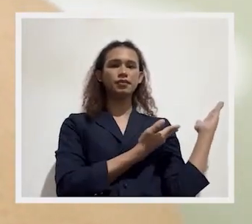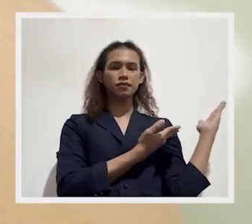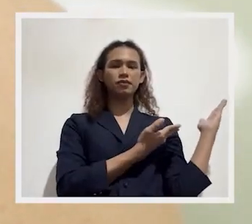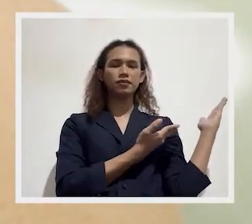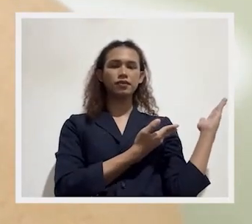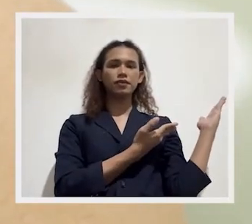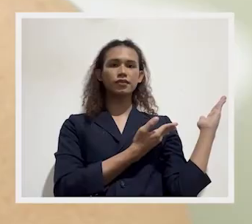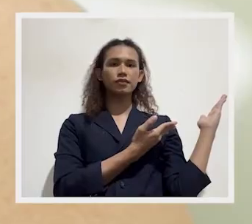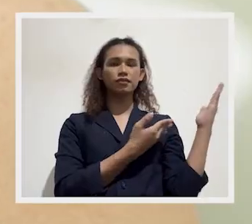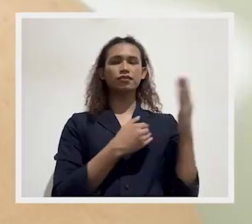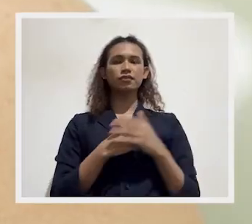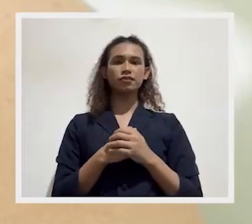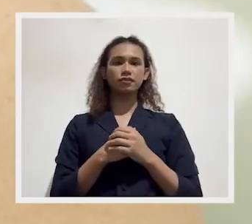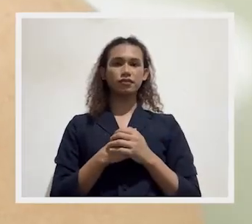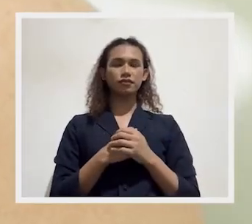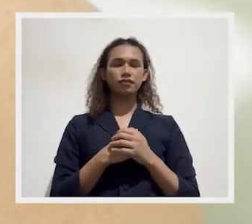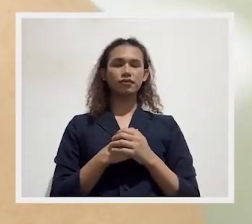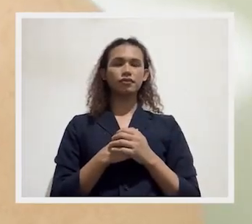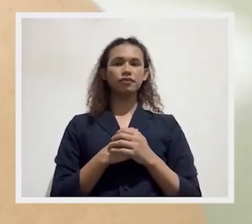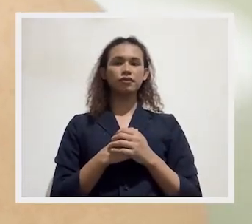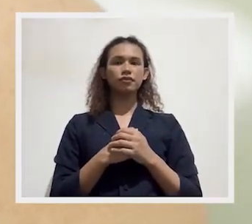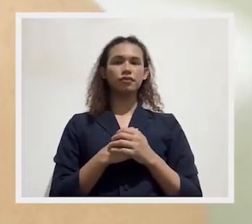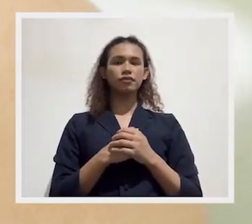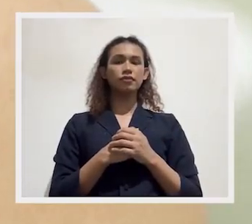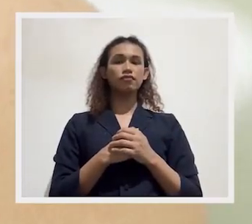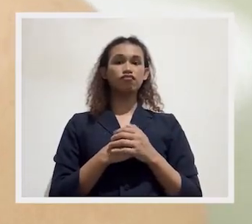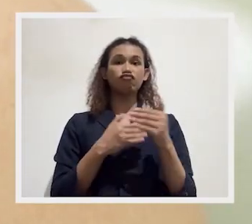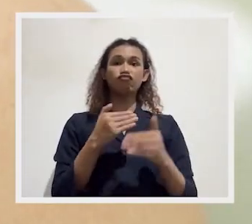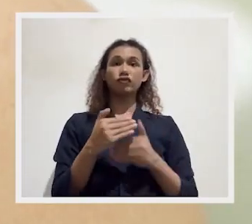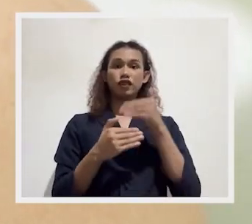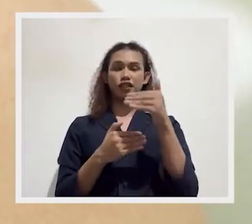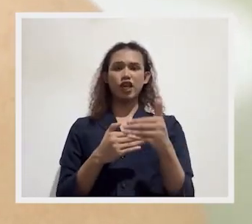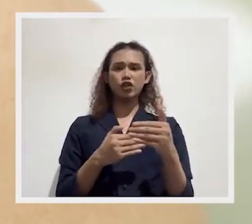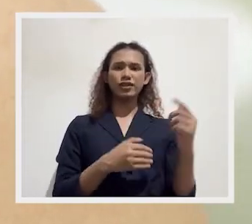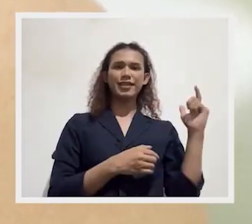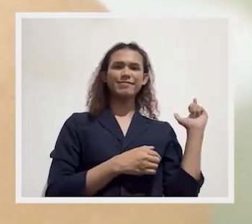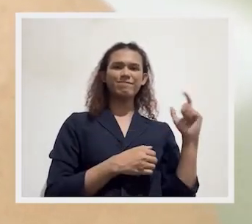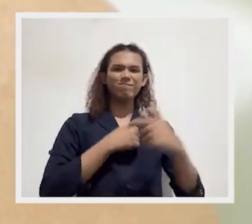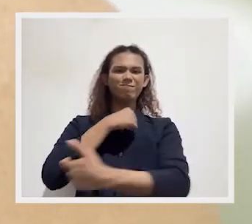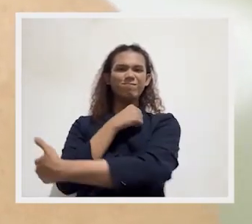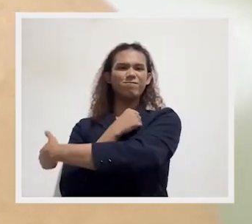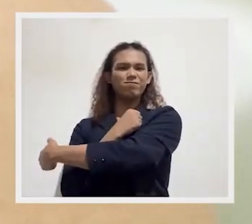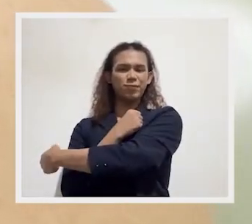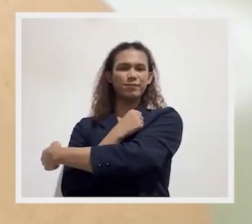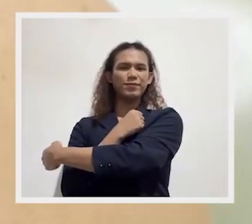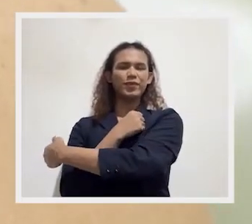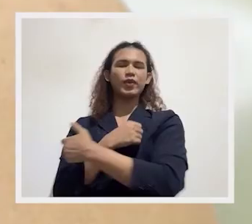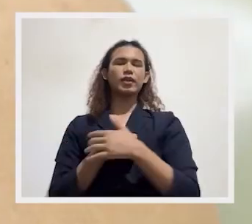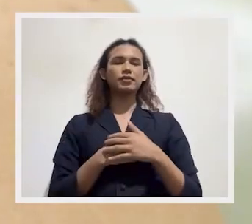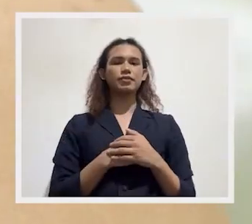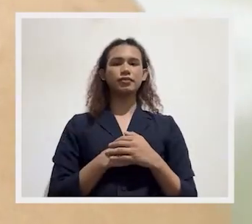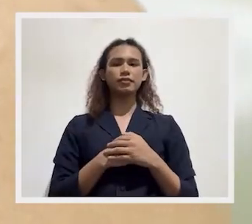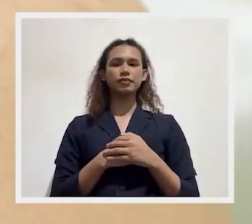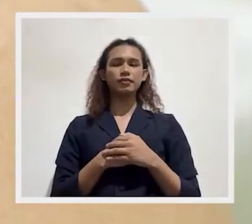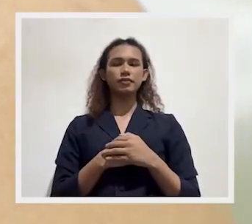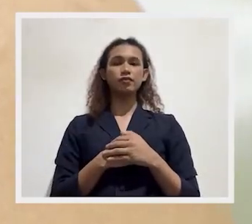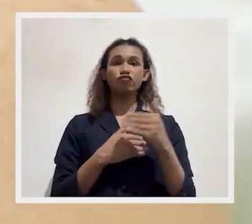45 derajat ke arah bawah dari subskapular. Kemudian jepit dengan skin fold caliper.